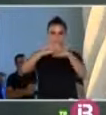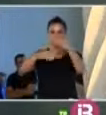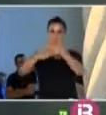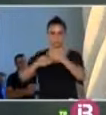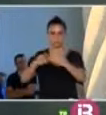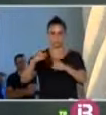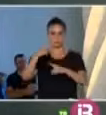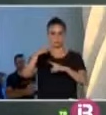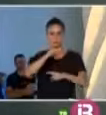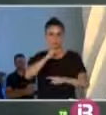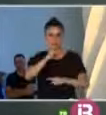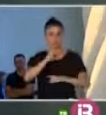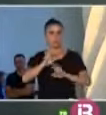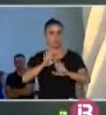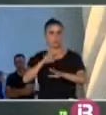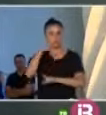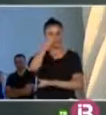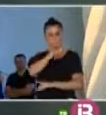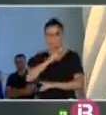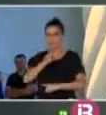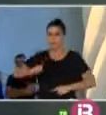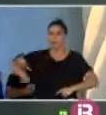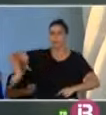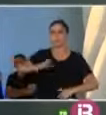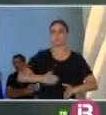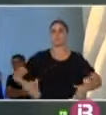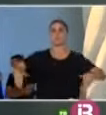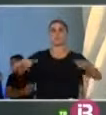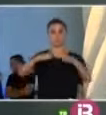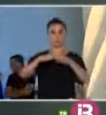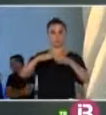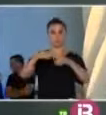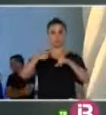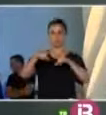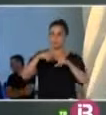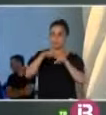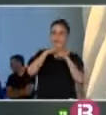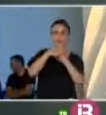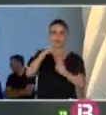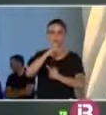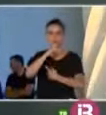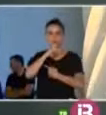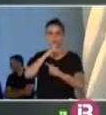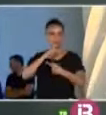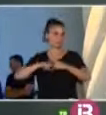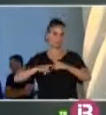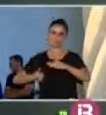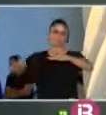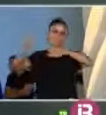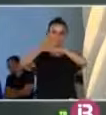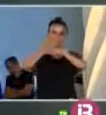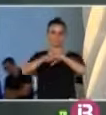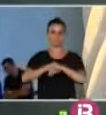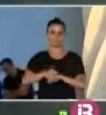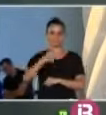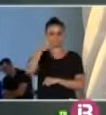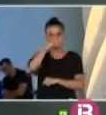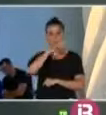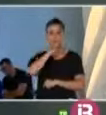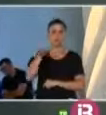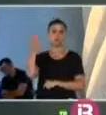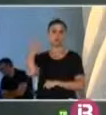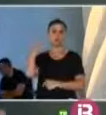també sabem que junts superarem qualsevol entrebanc que se'ns presenti. Ho sabem perquè ho han demostrat